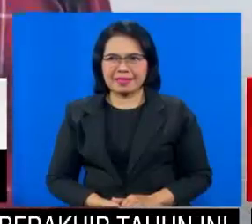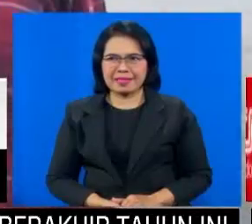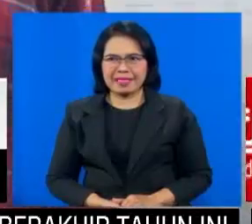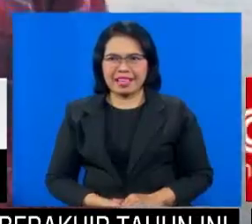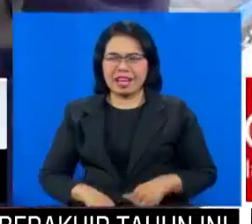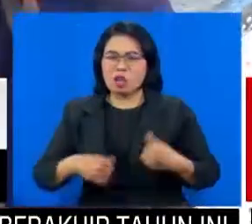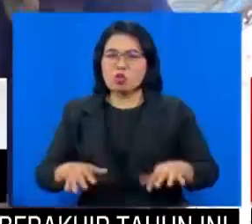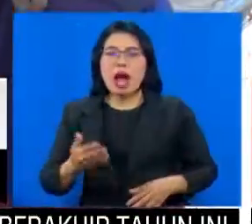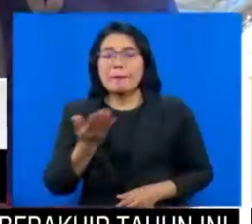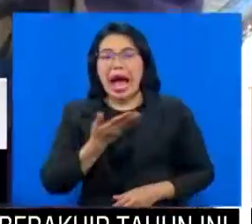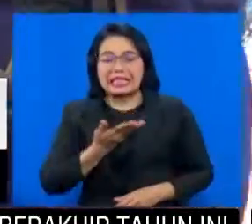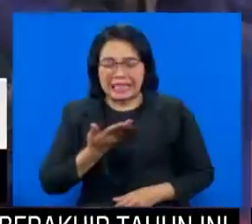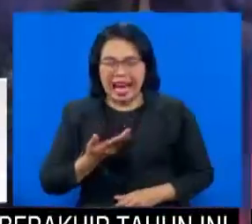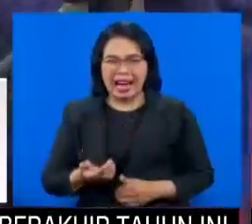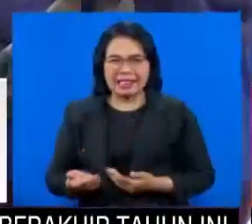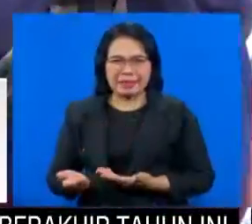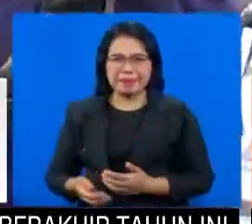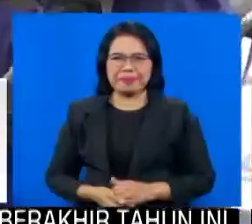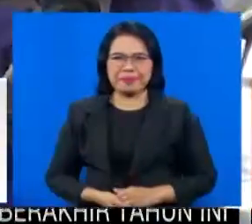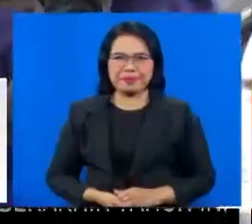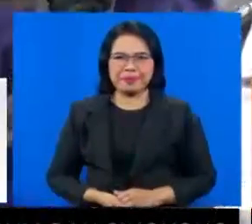Ya. Profesional banget lah ya Pak.